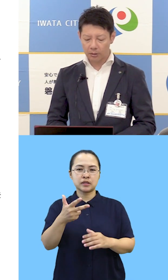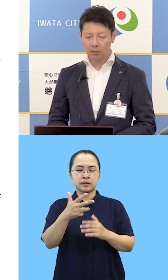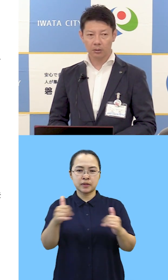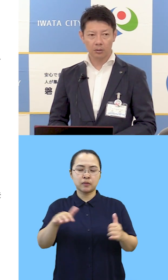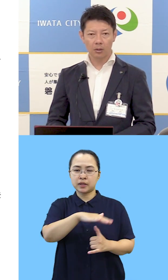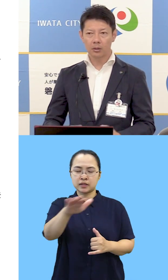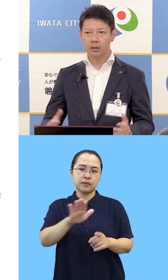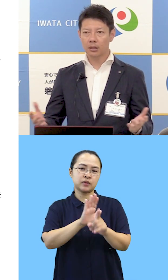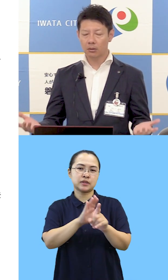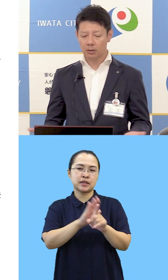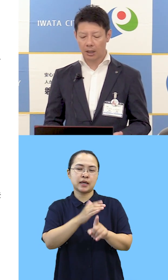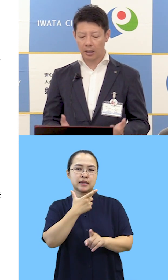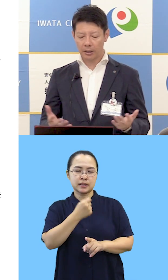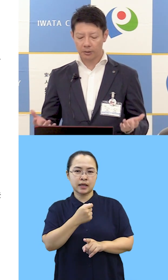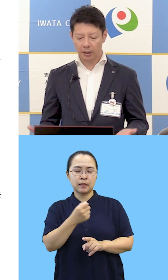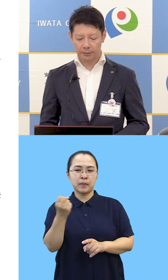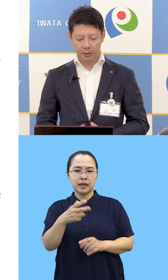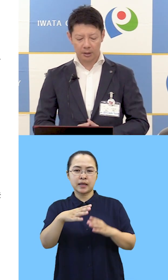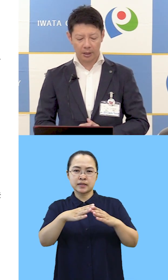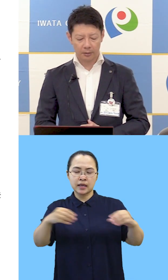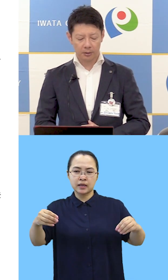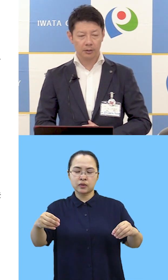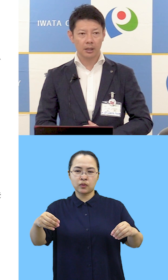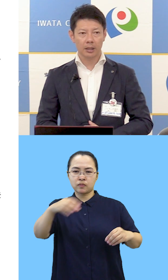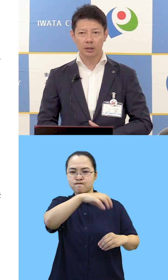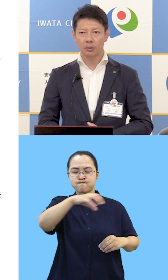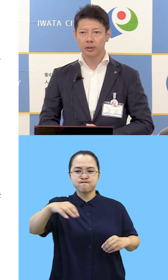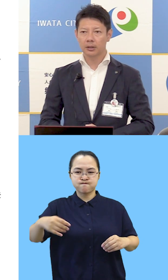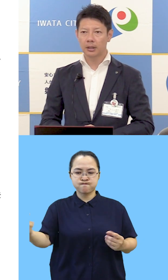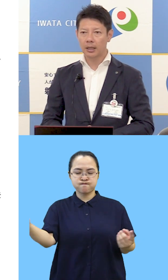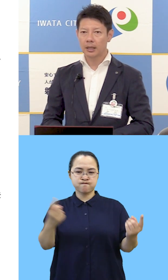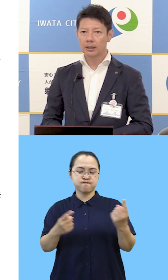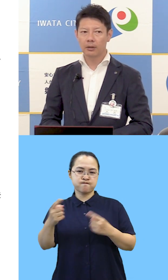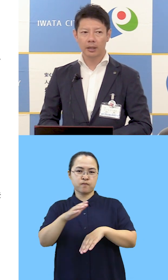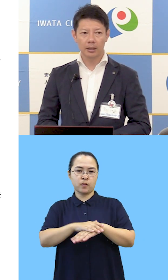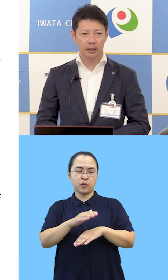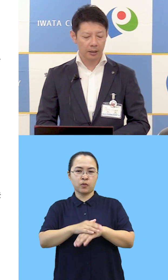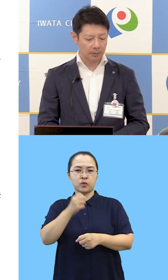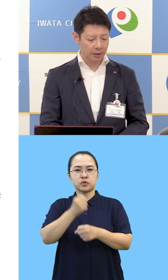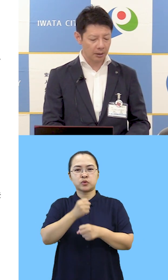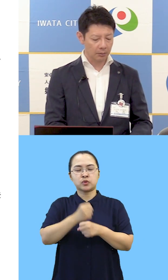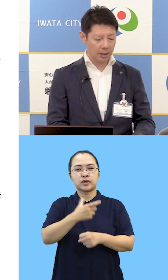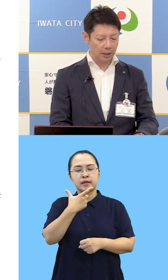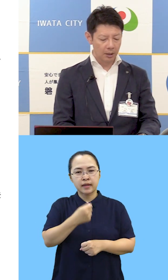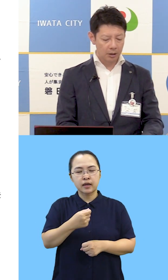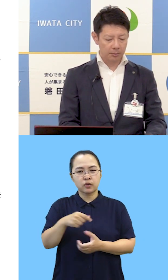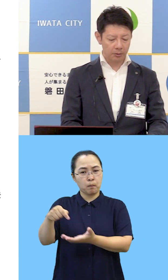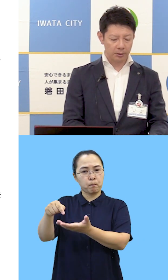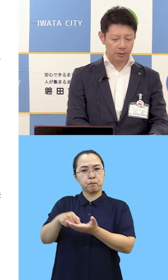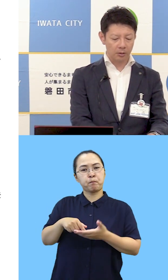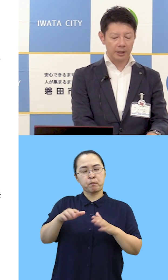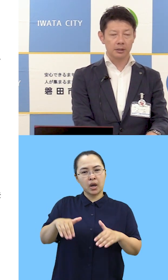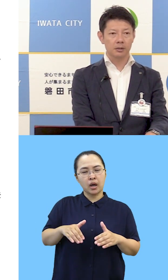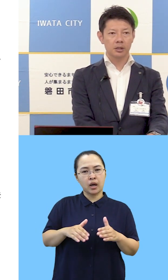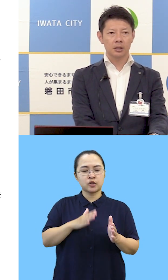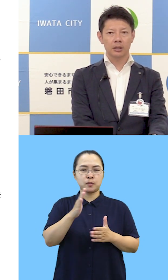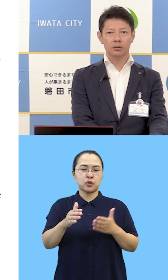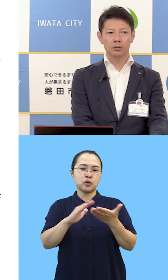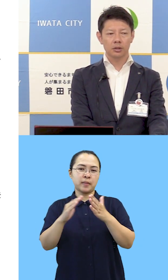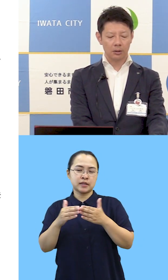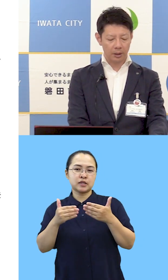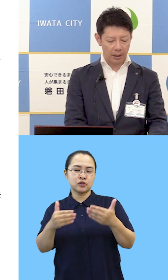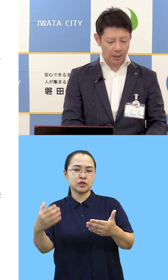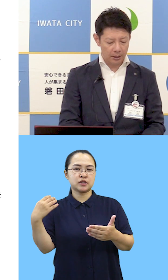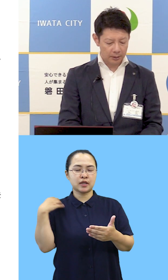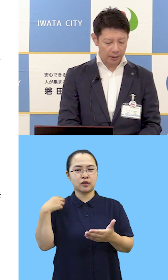したいということと、全国から来訪者が増える機会を作れないかと思って手を挙げていただきましたので、スポーツの町推進担